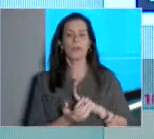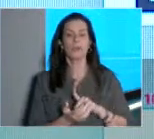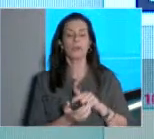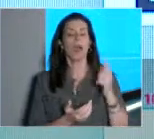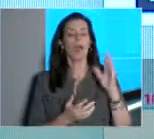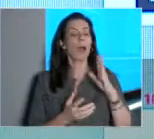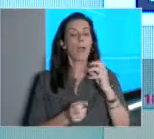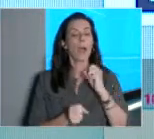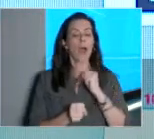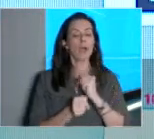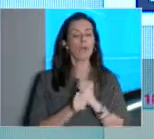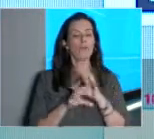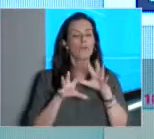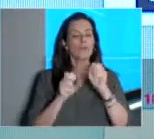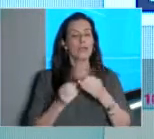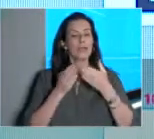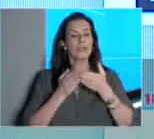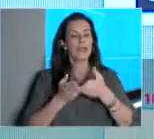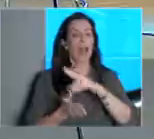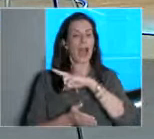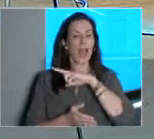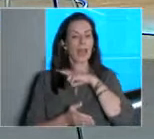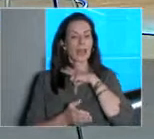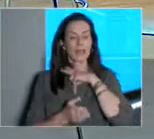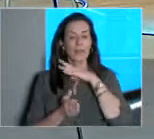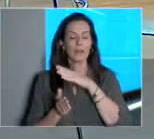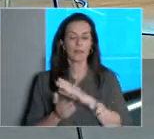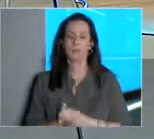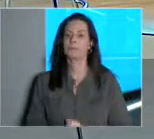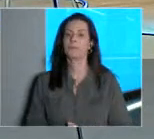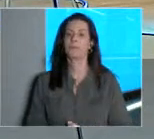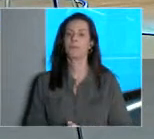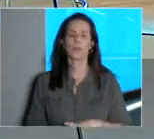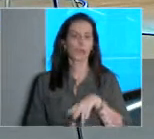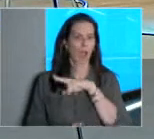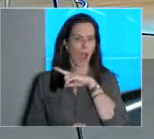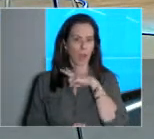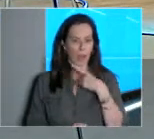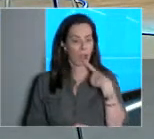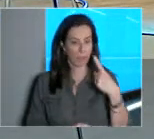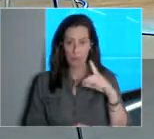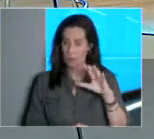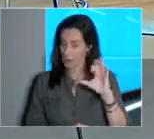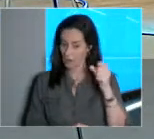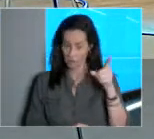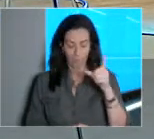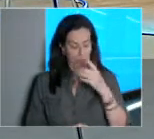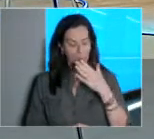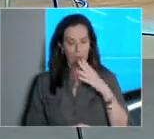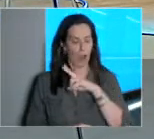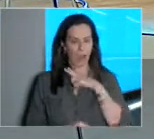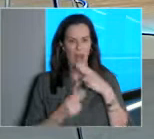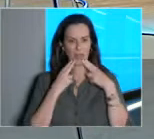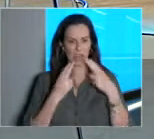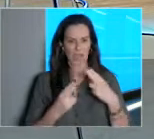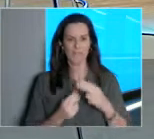ספינה בריטית במיצרי הורמוז וחטפו אותה לנמל סמוך. בריטניה מאיימת, תהיה תגובה נחושה.